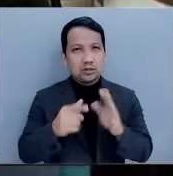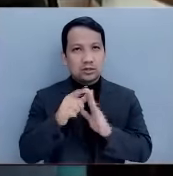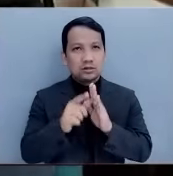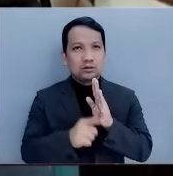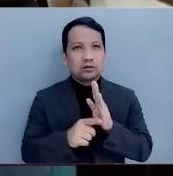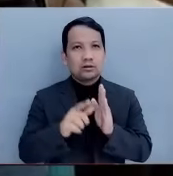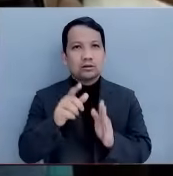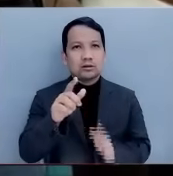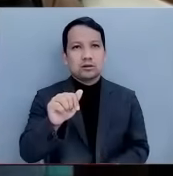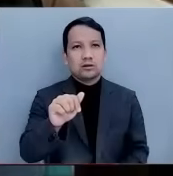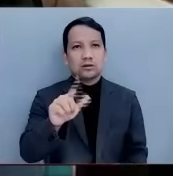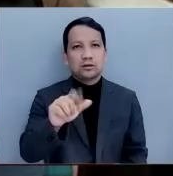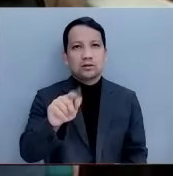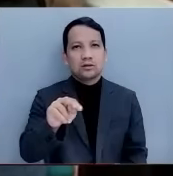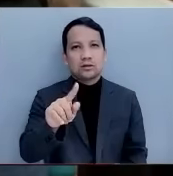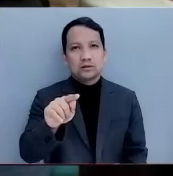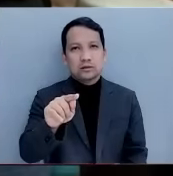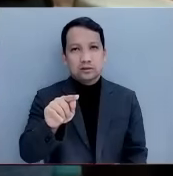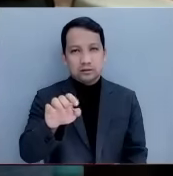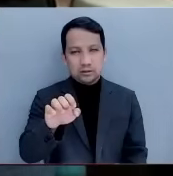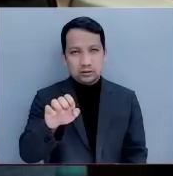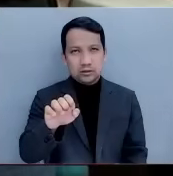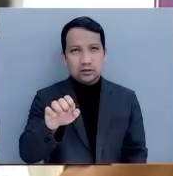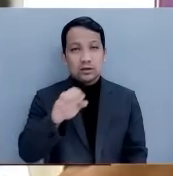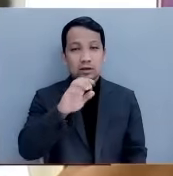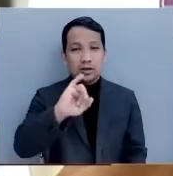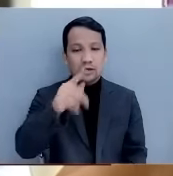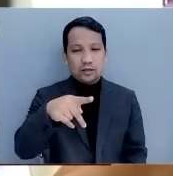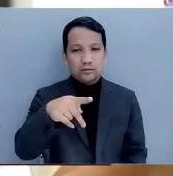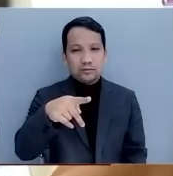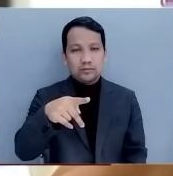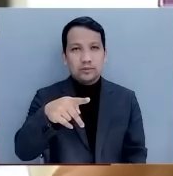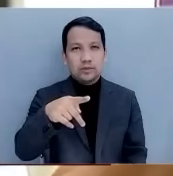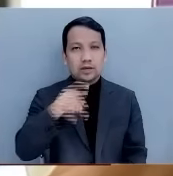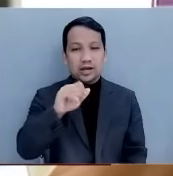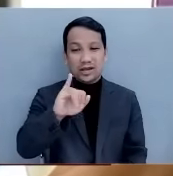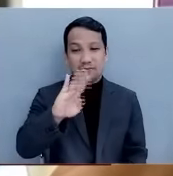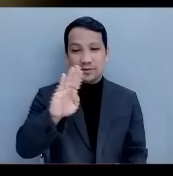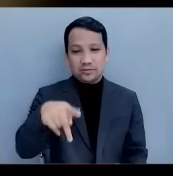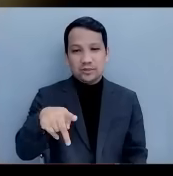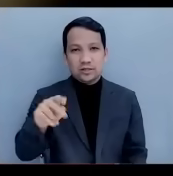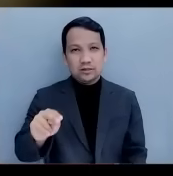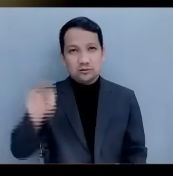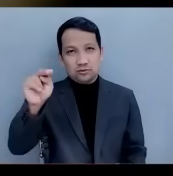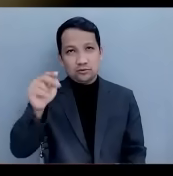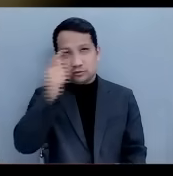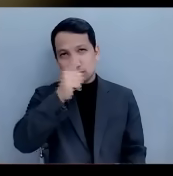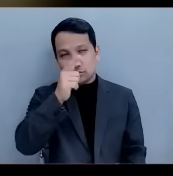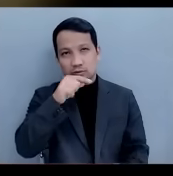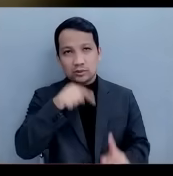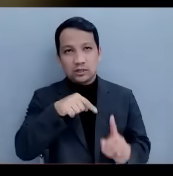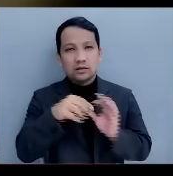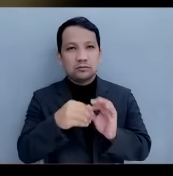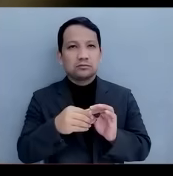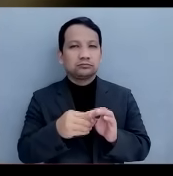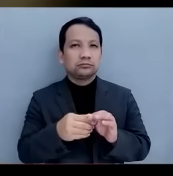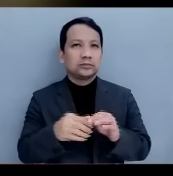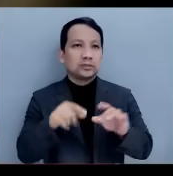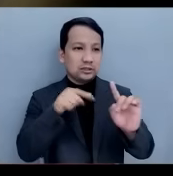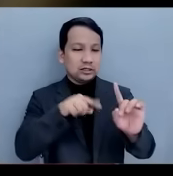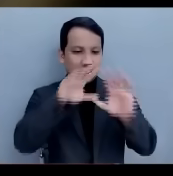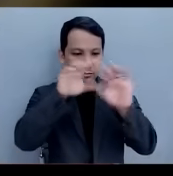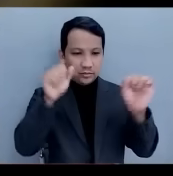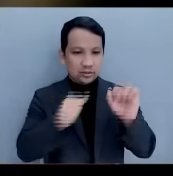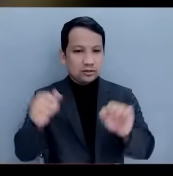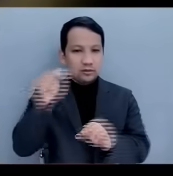Alzate. Pati ang Integrated Bar of the Philippines Northern Luzon, kinondena ang pagpatay sa abogado. Si Alzate ay naging pangulo ng IBP